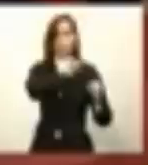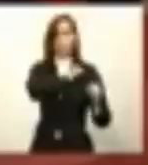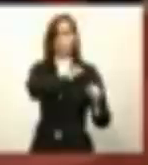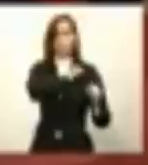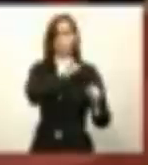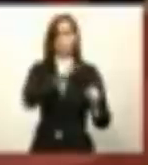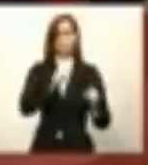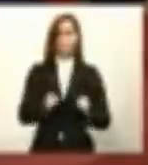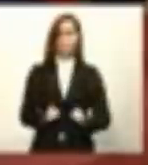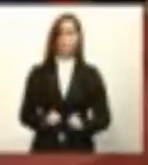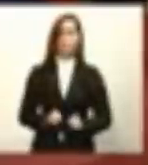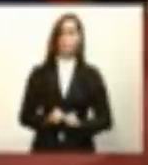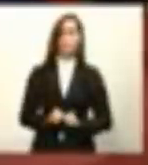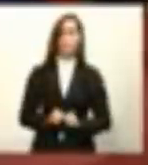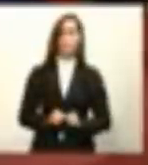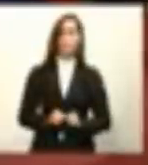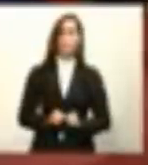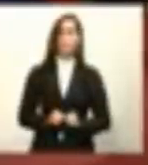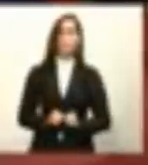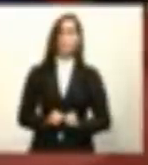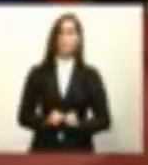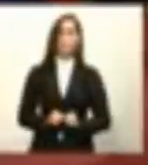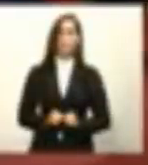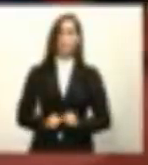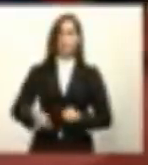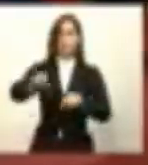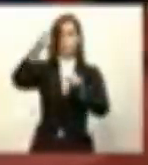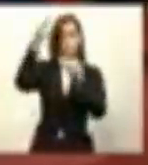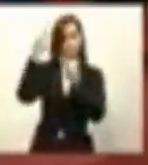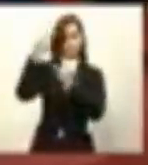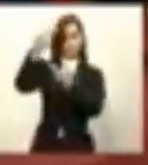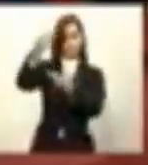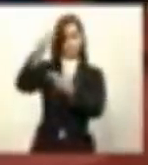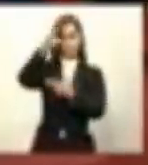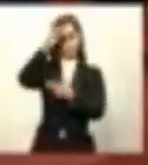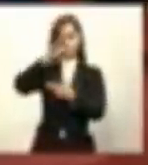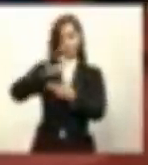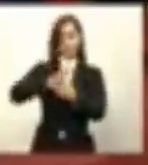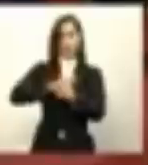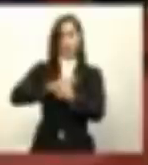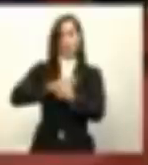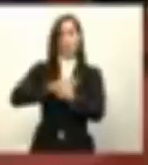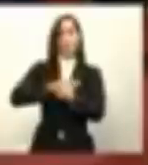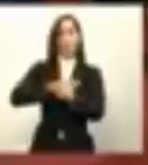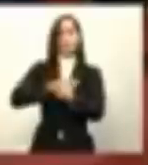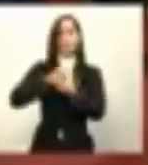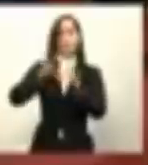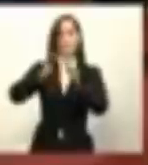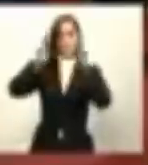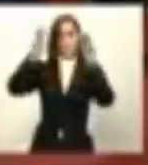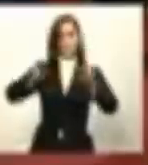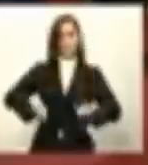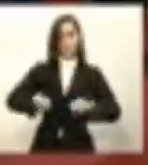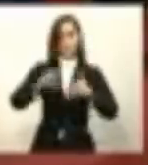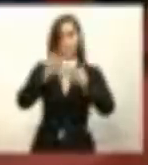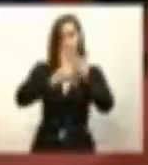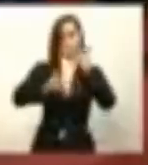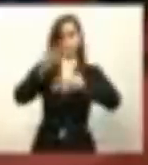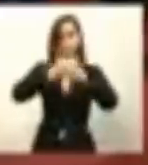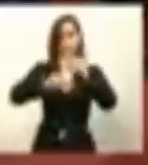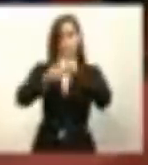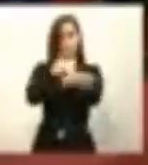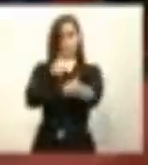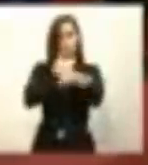Abinadel te signé dimanche là dans réunion qui ont été dans Pédénal, eh bien yo pral di nou yap expliqué pays a qui